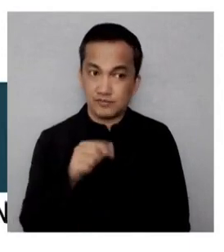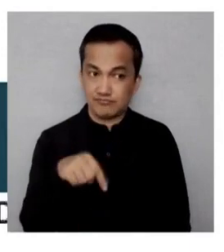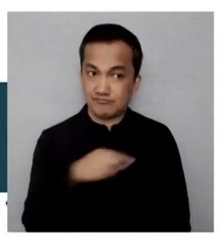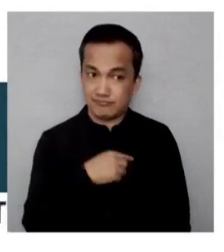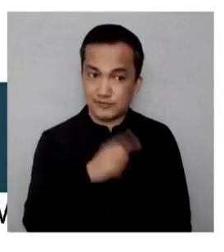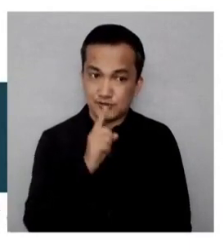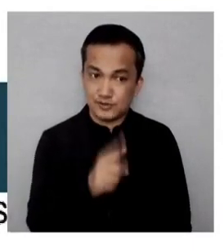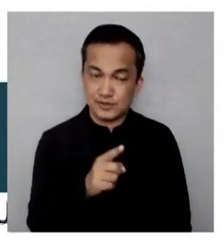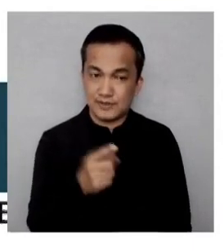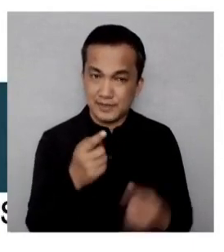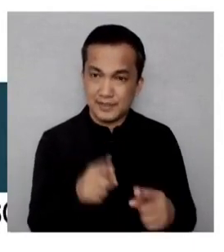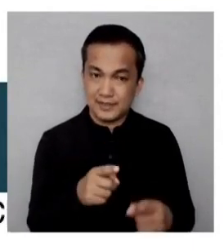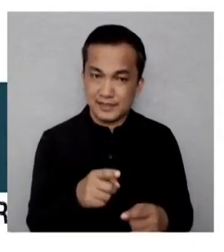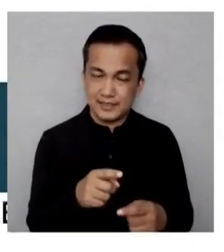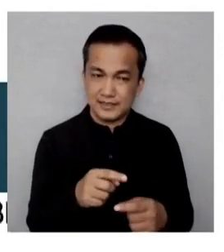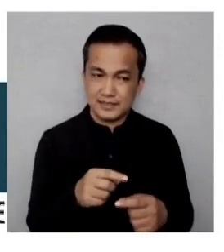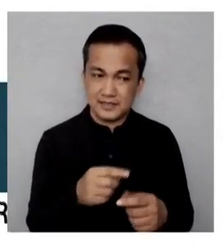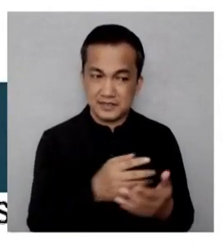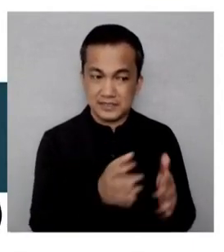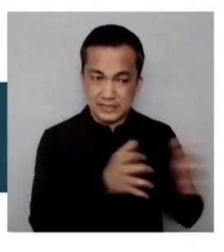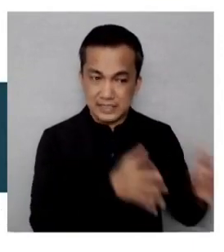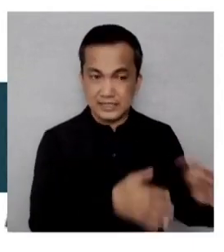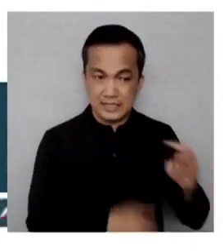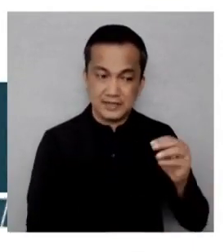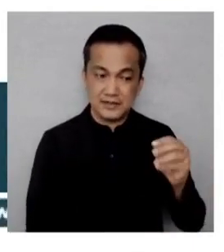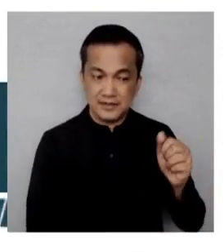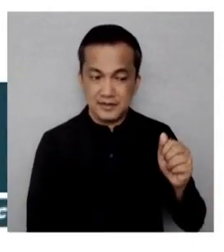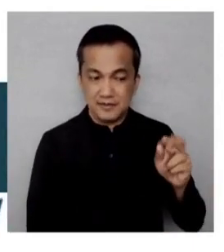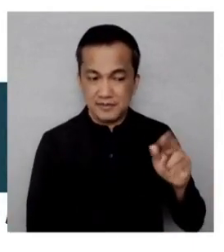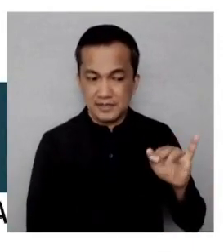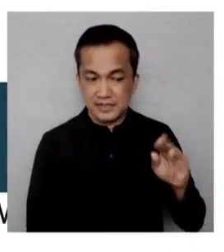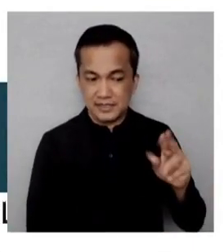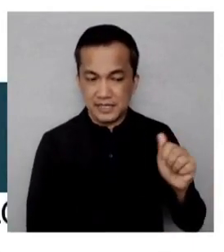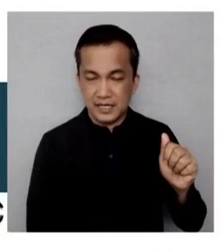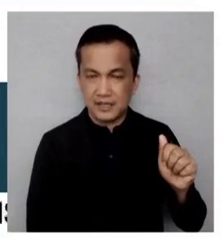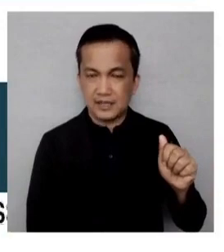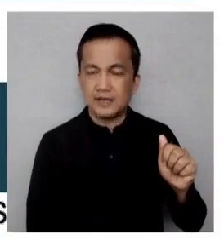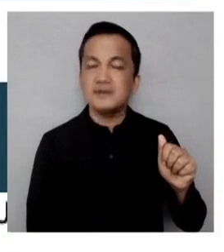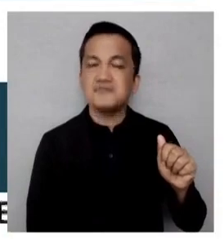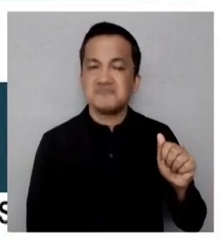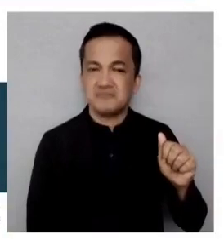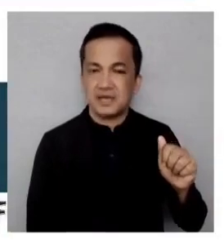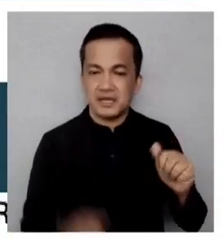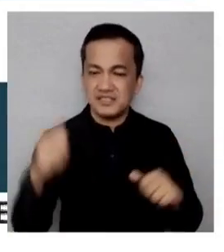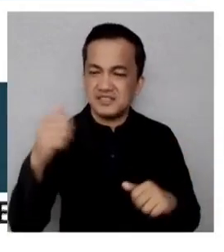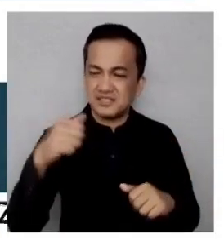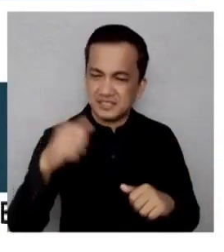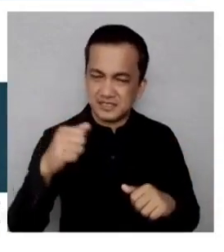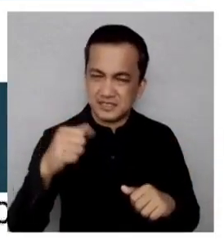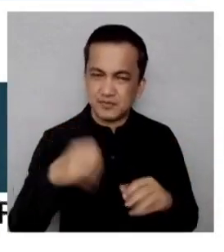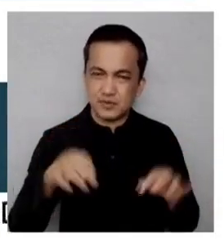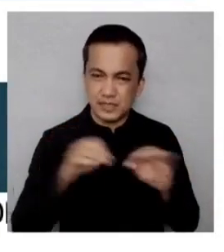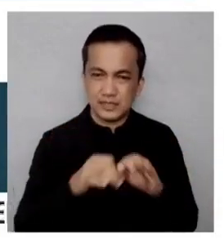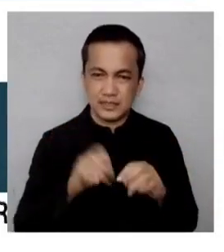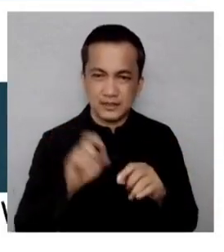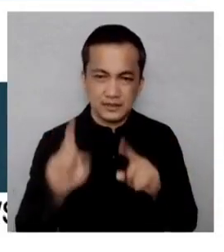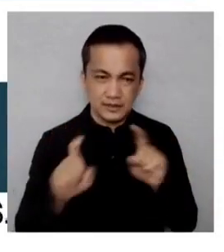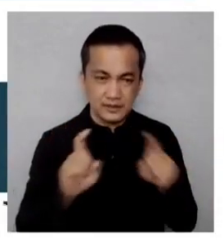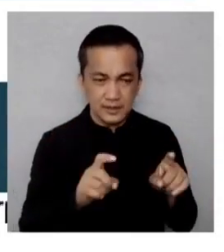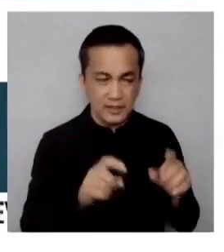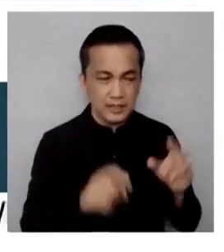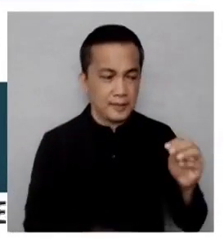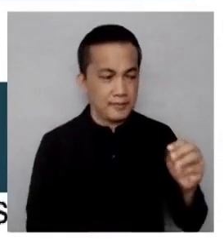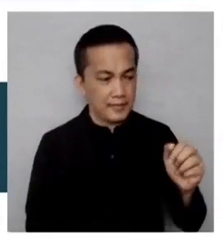nangyari yon on the part of Marina? Yes, oo. Kaya dapat ay matanong din natin yung Marina